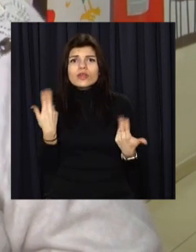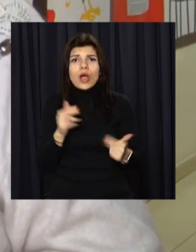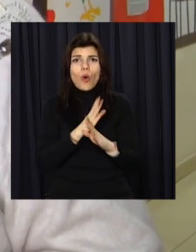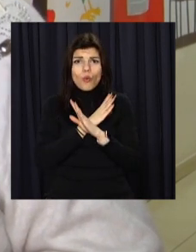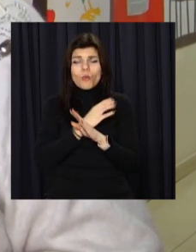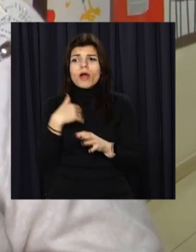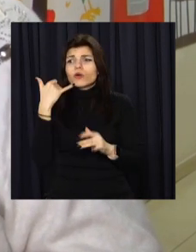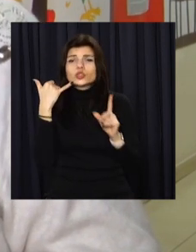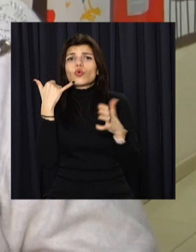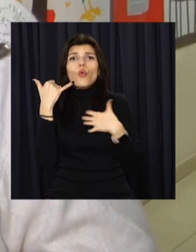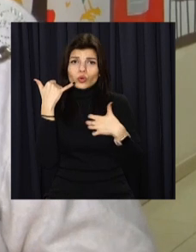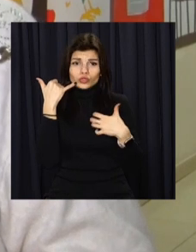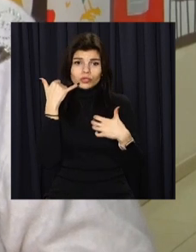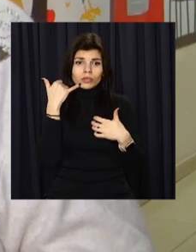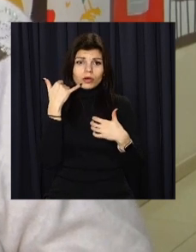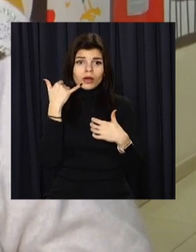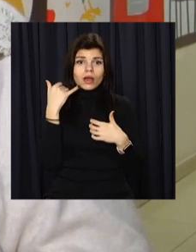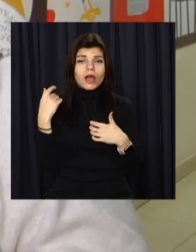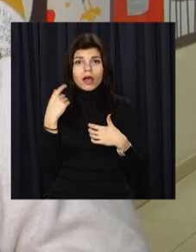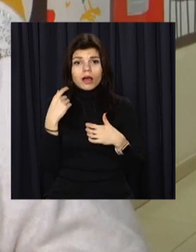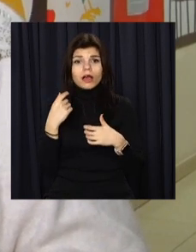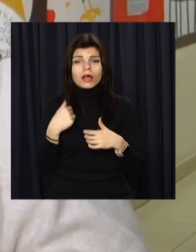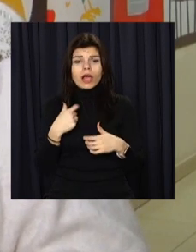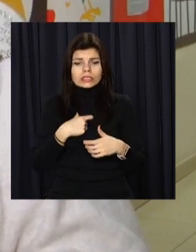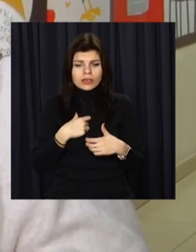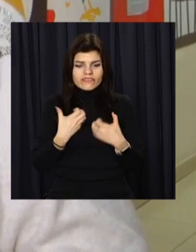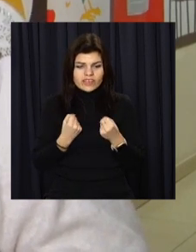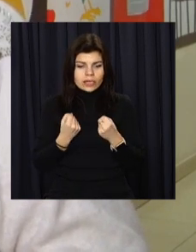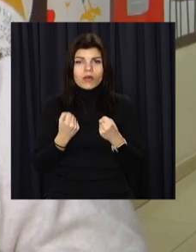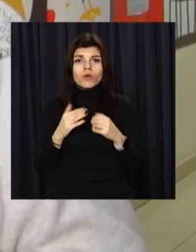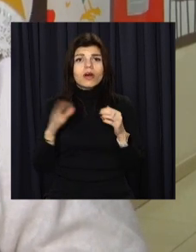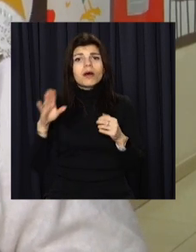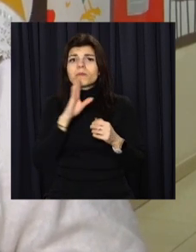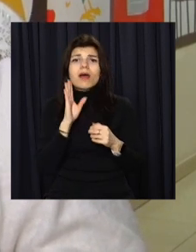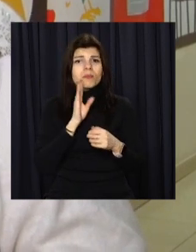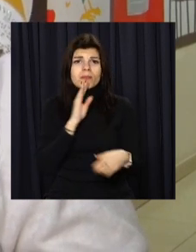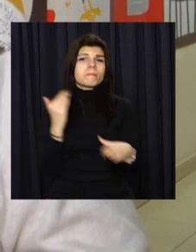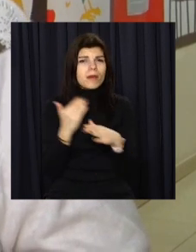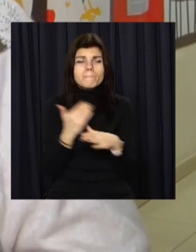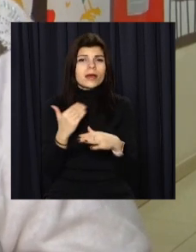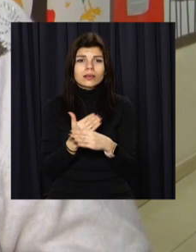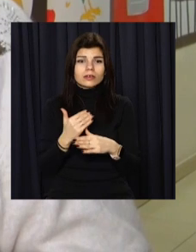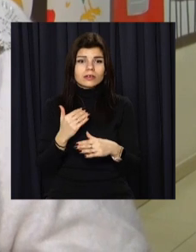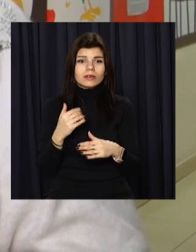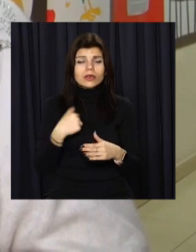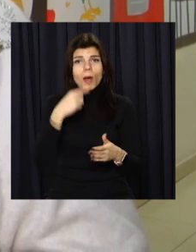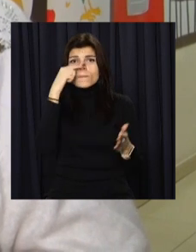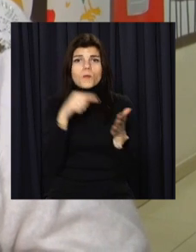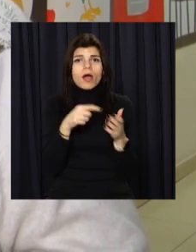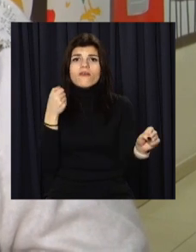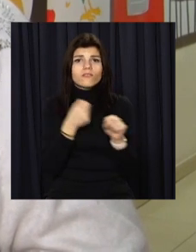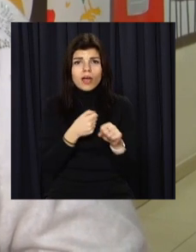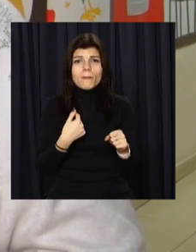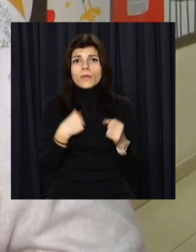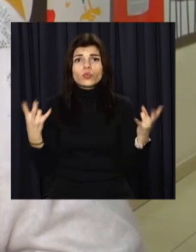говорю, що ти хочеш? Просто взяла себе в руки, що ти хочеш? Ой, мама, помоги, я попала в аварію,